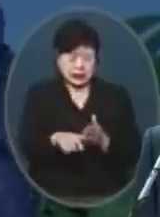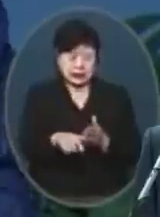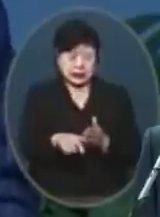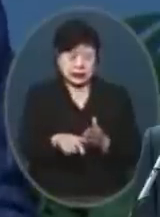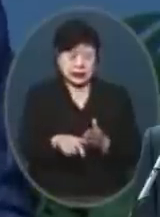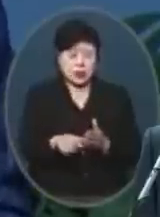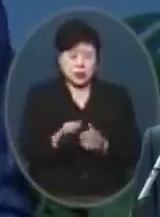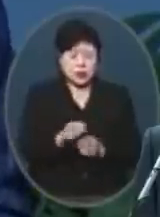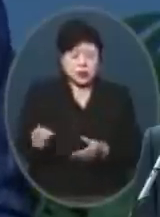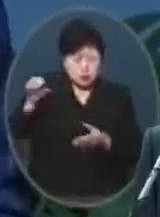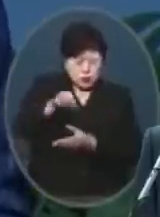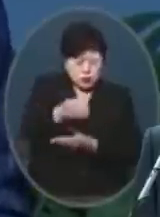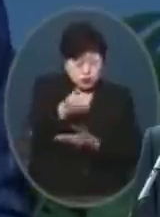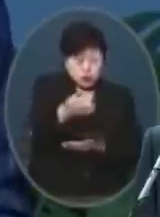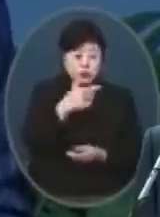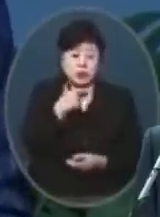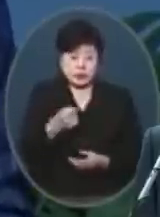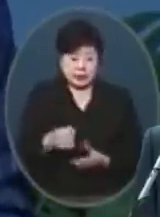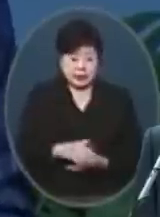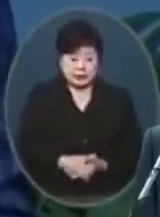이 위로를 부어주기를 원하신 것입니다.